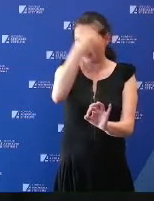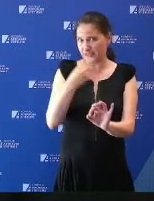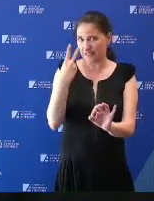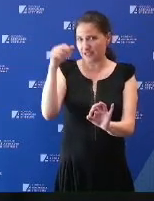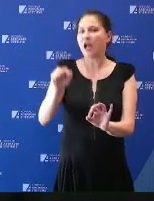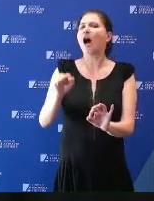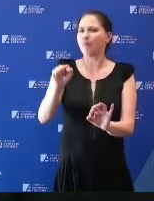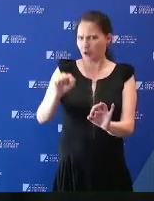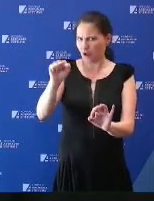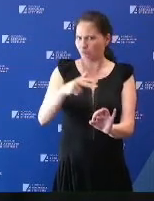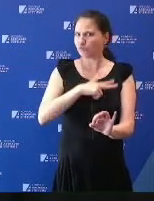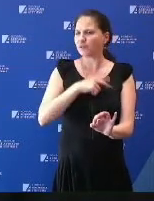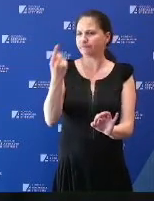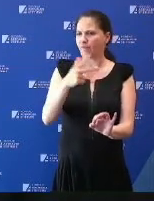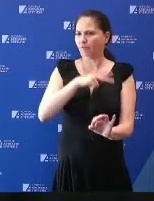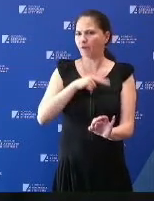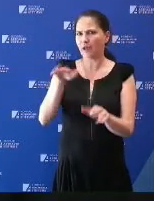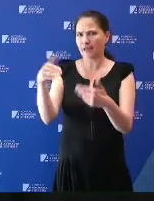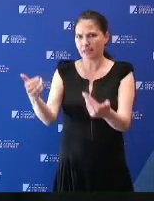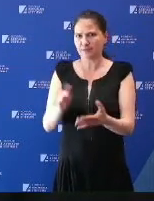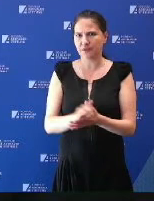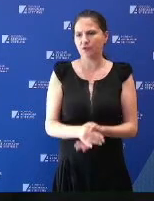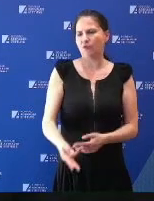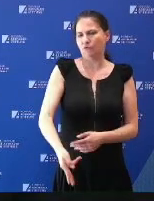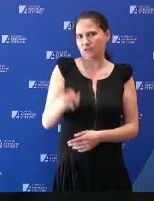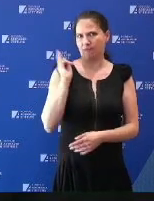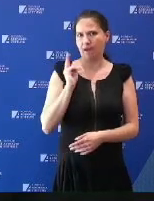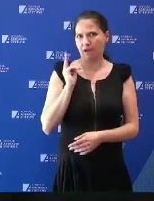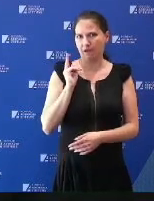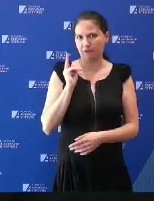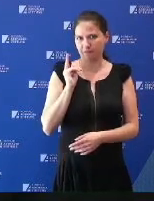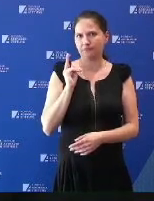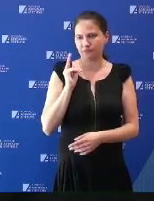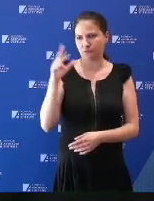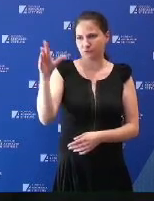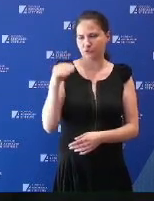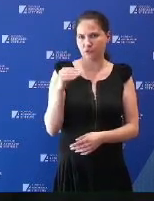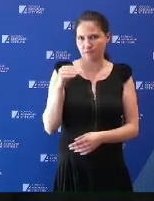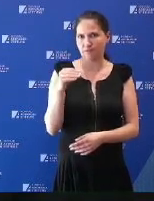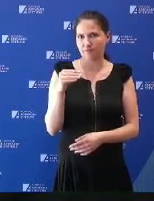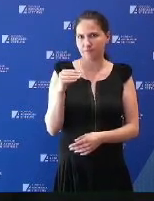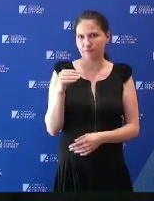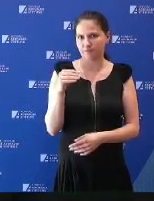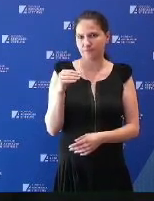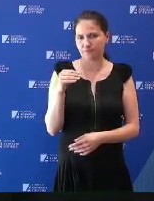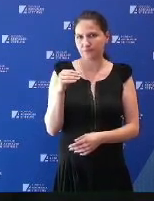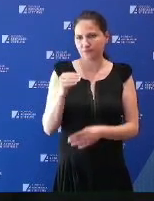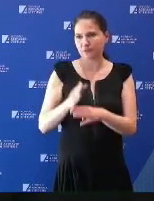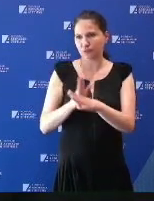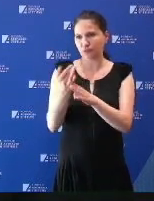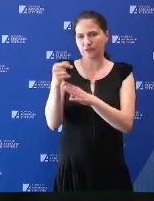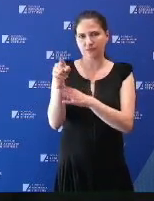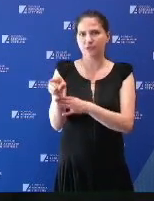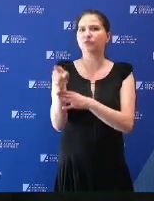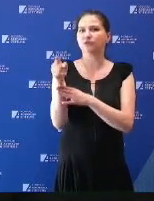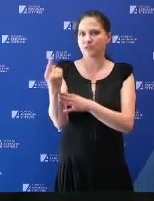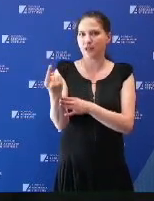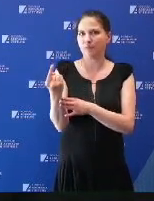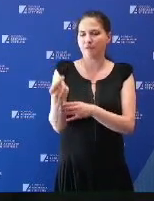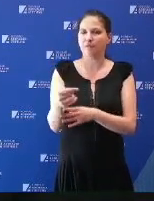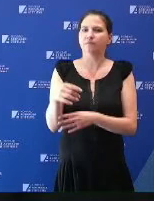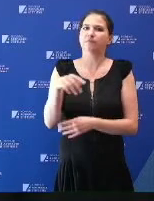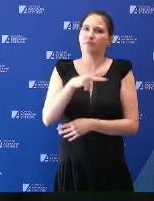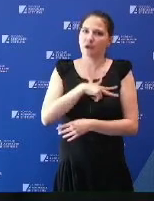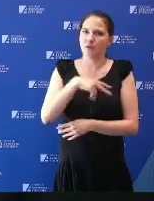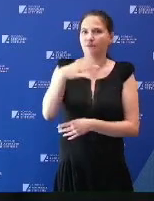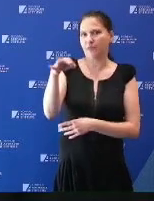wirklich. Wir waren vor 2 Jahren mit der Adenauer Stiftung hier im House of the Living Labs, wo wir jetzt wieder live sind. Und er hat uns damals durch die einzelnen